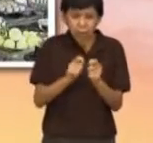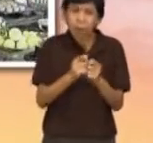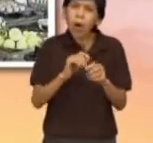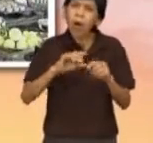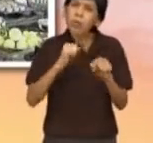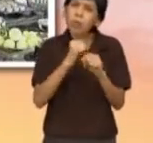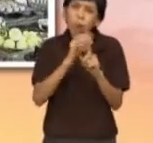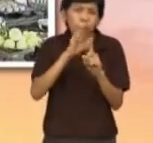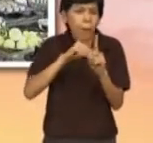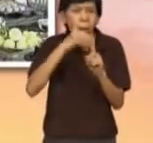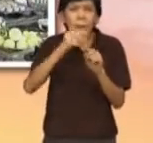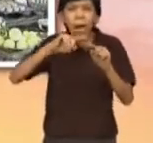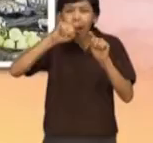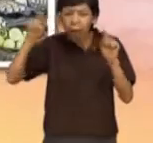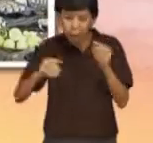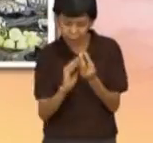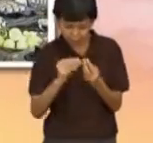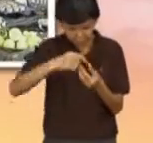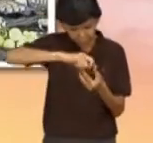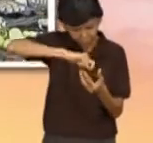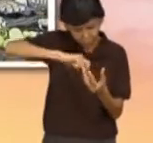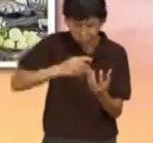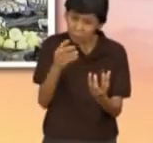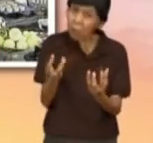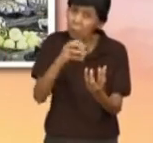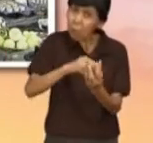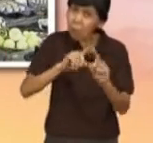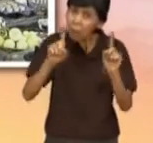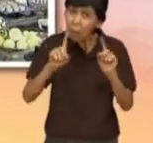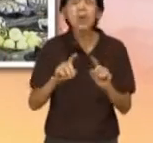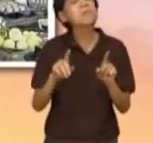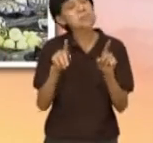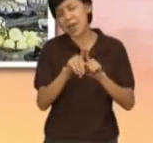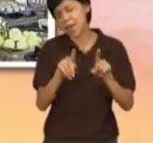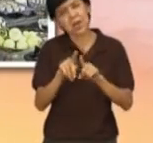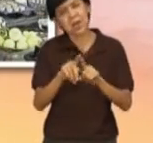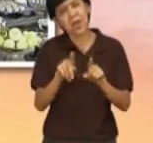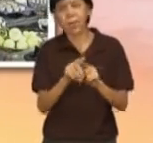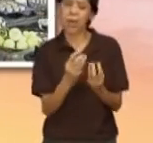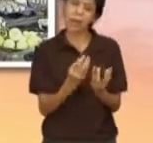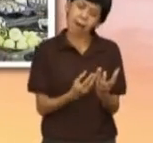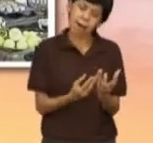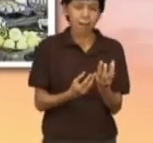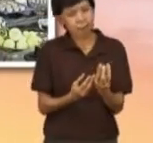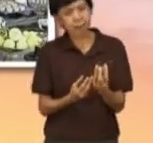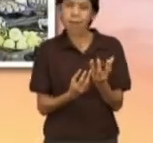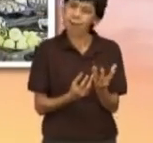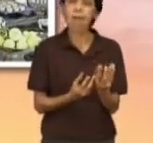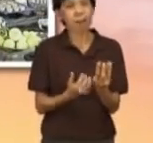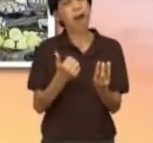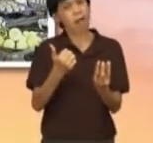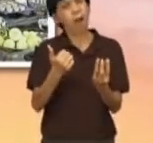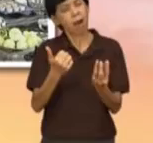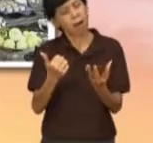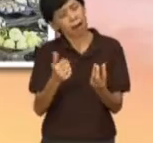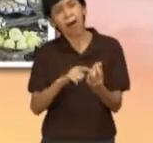ไม่แตกต่างกันเลยแต่อันนี้เรายังกระทงออกมาเนี่ยเป็นกระทงใหญ่กระทงเล็กก็ได้เย็บกระทงเล็กถ้าจะ